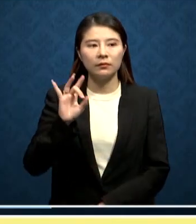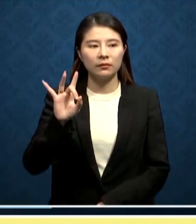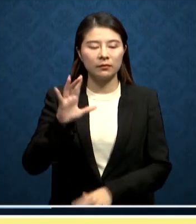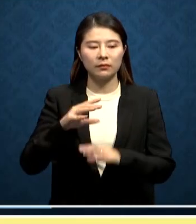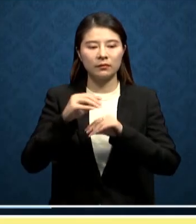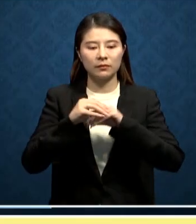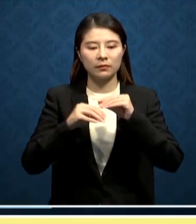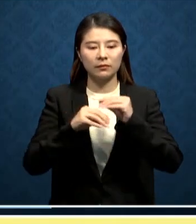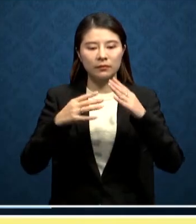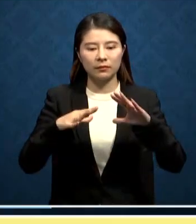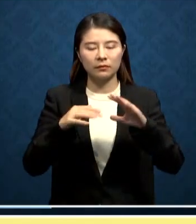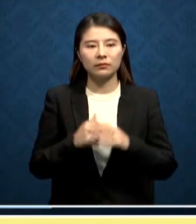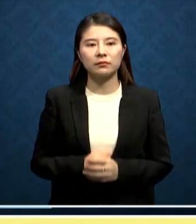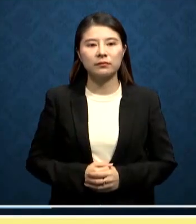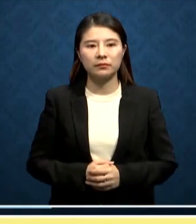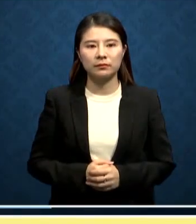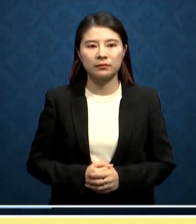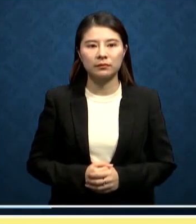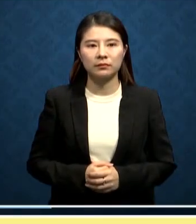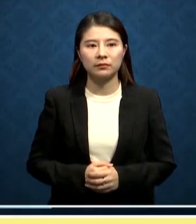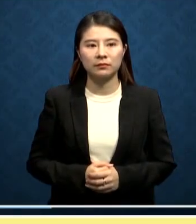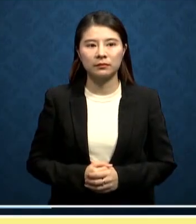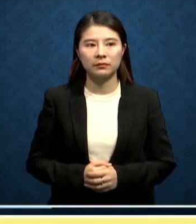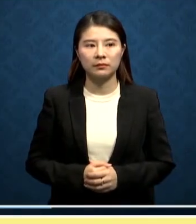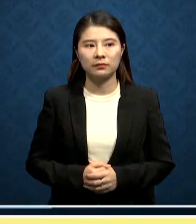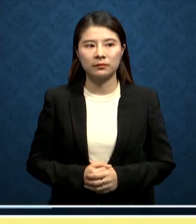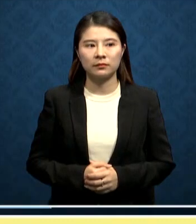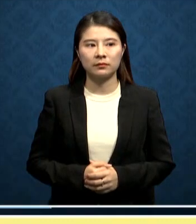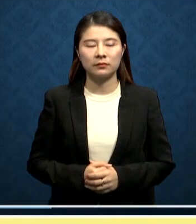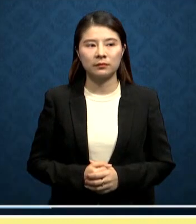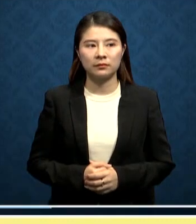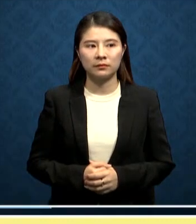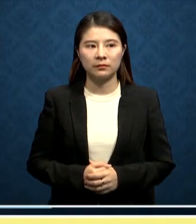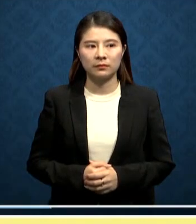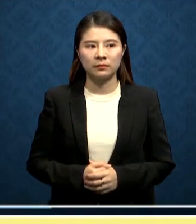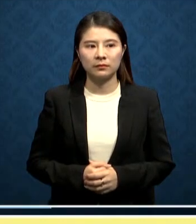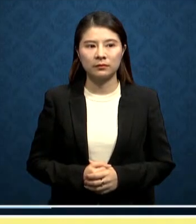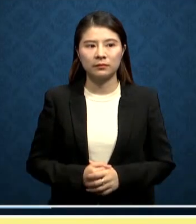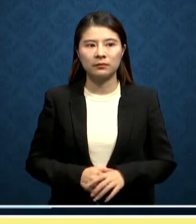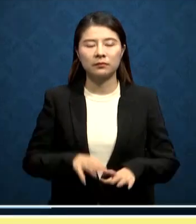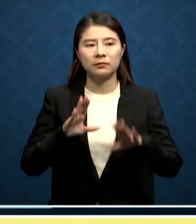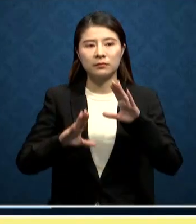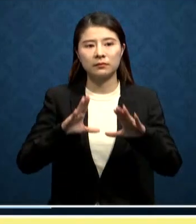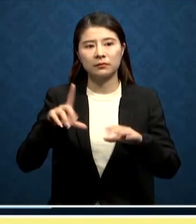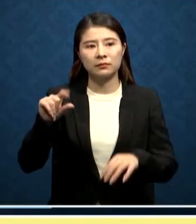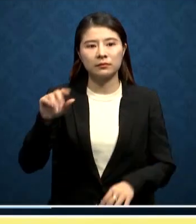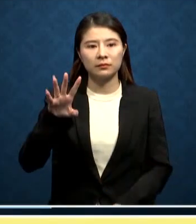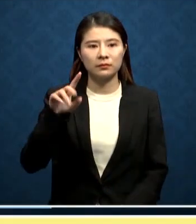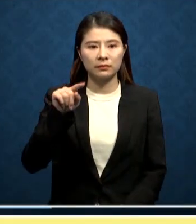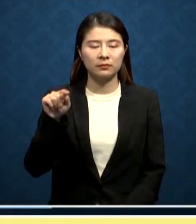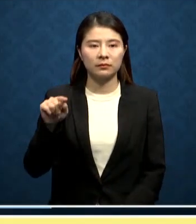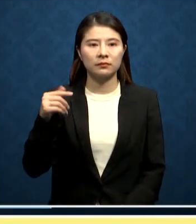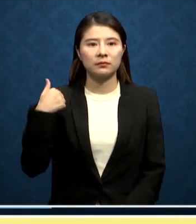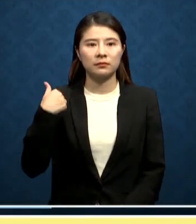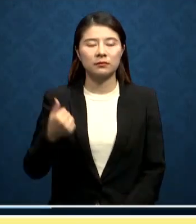เอ่อปี 48โครงการนะปีนี้คือบริหารเสร็จร้อยละ 24เท่านั้นปีที่แล้วท่านยังบริหารได้